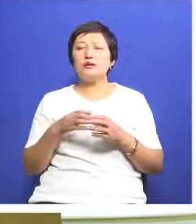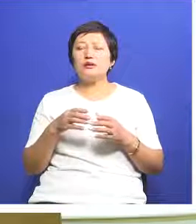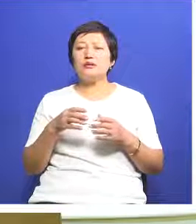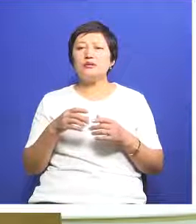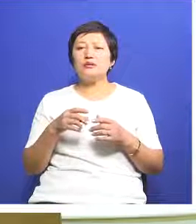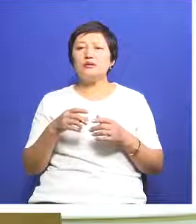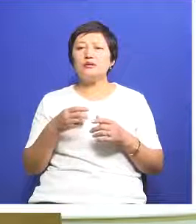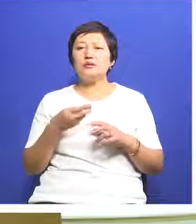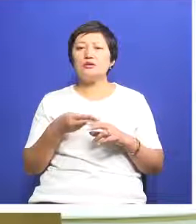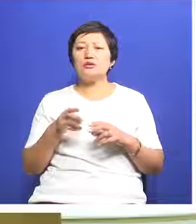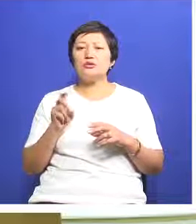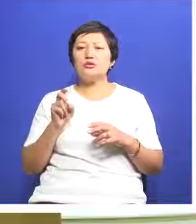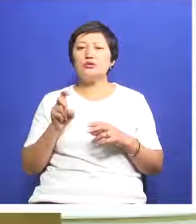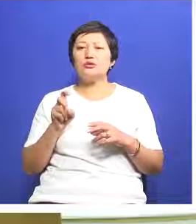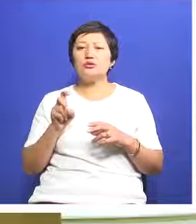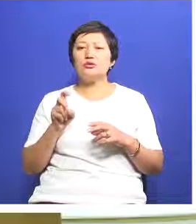жерде